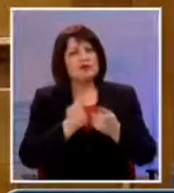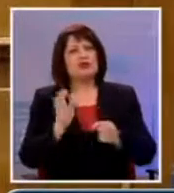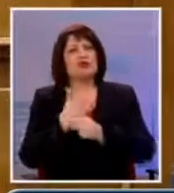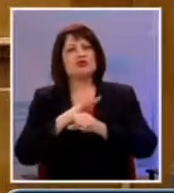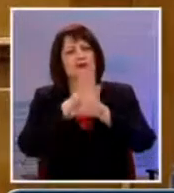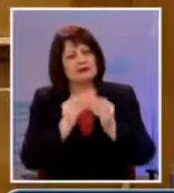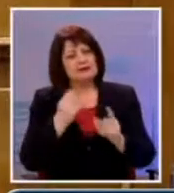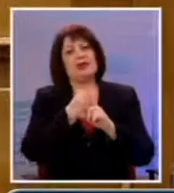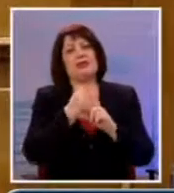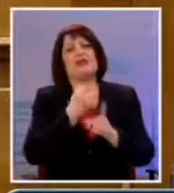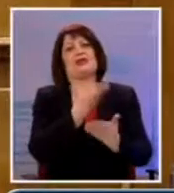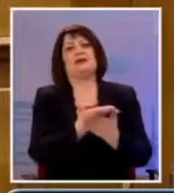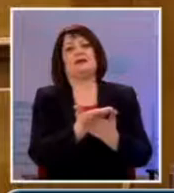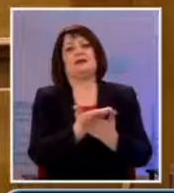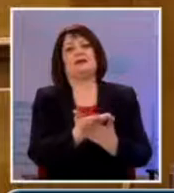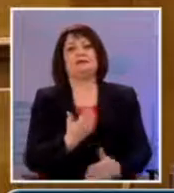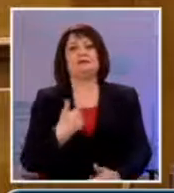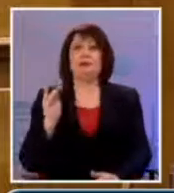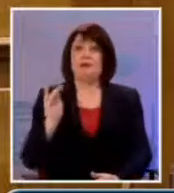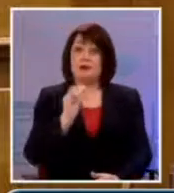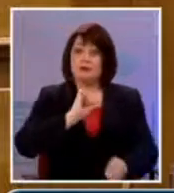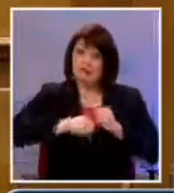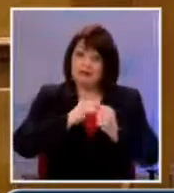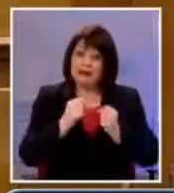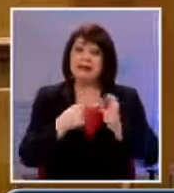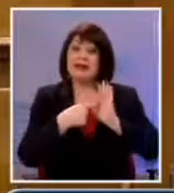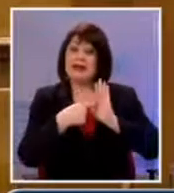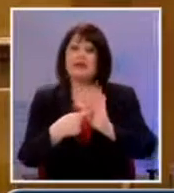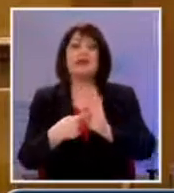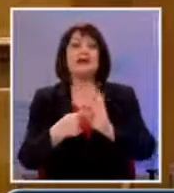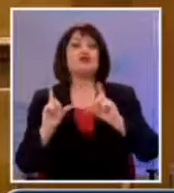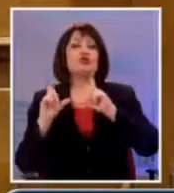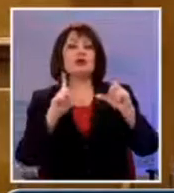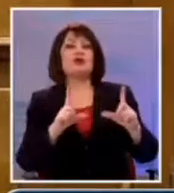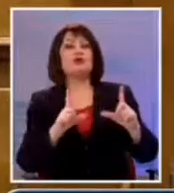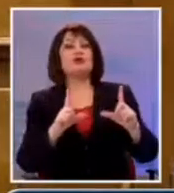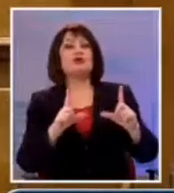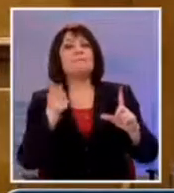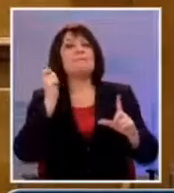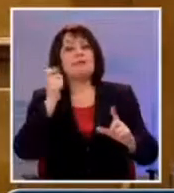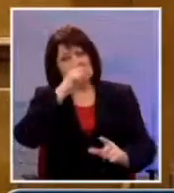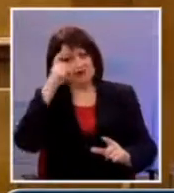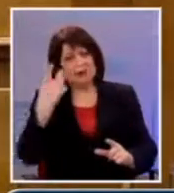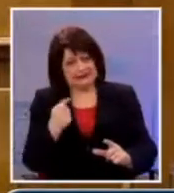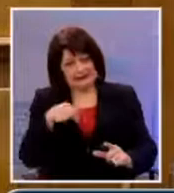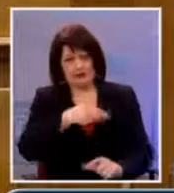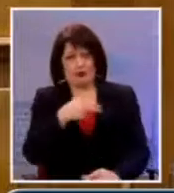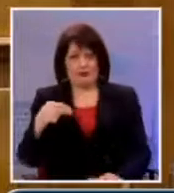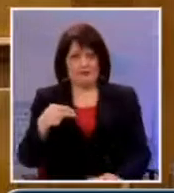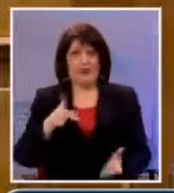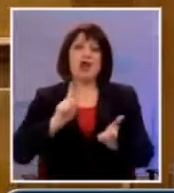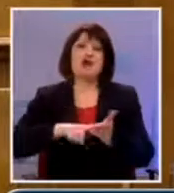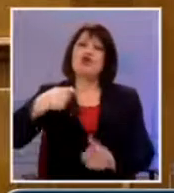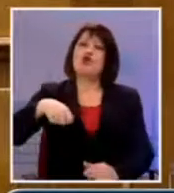καταστροφές. Σας προσπάθησα να σας δώσω μια εικόνα από τις πολιτικές δυσκολίες που έχει αυτό το θέμα. Τις